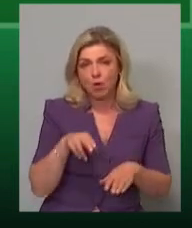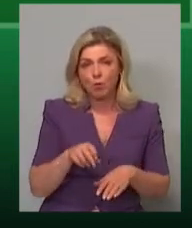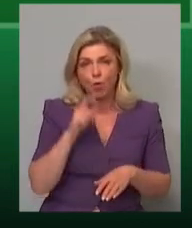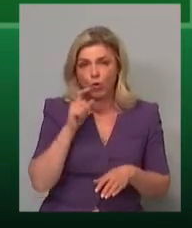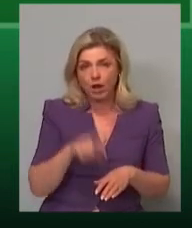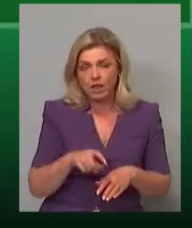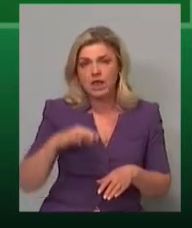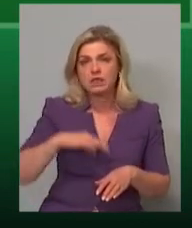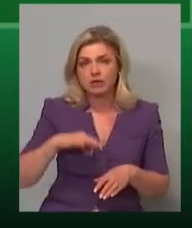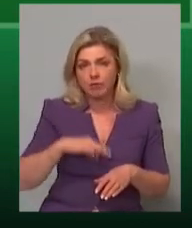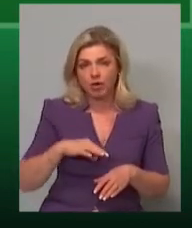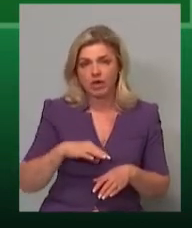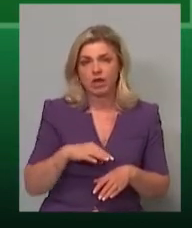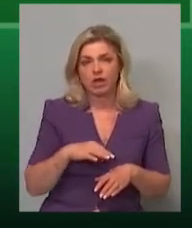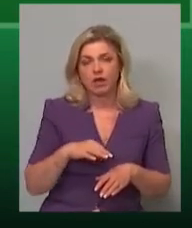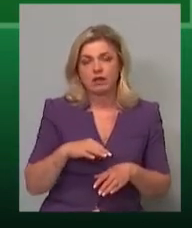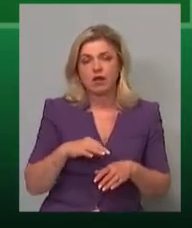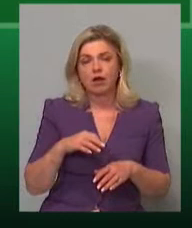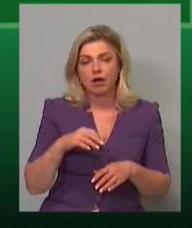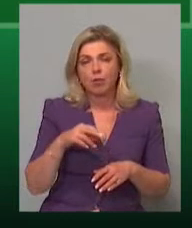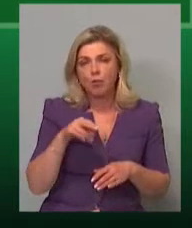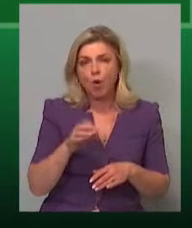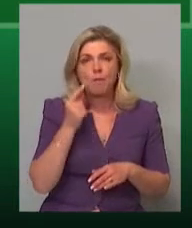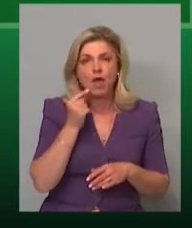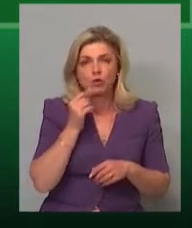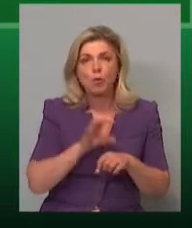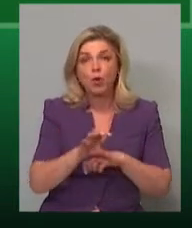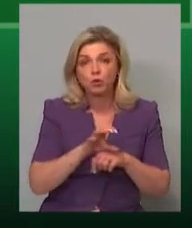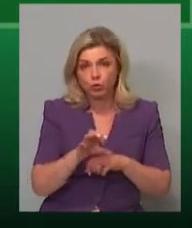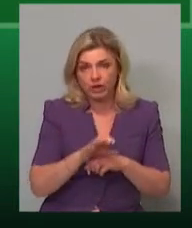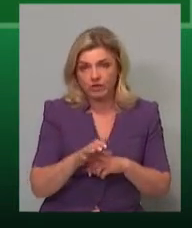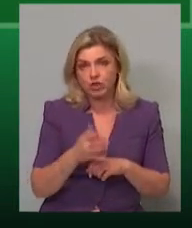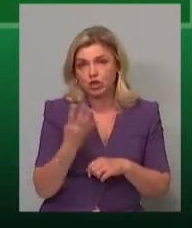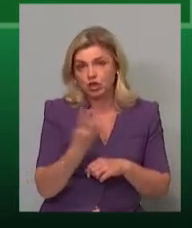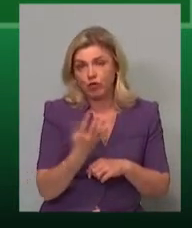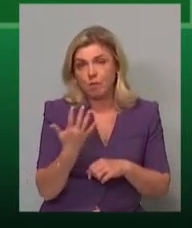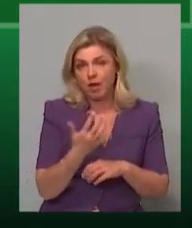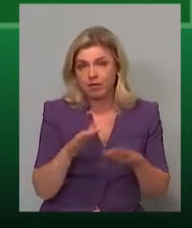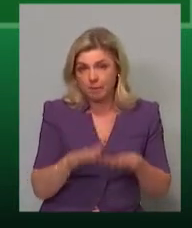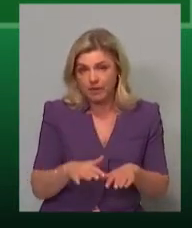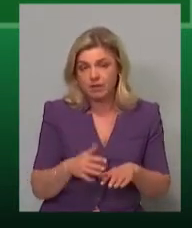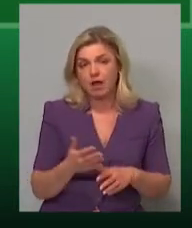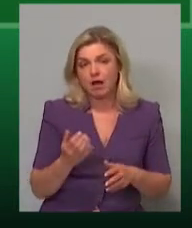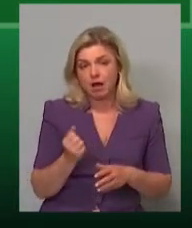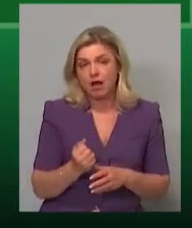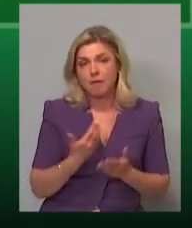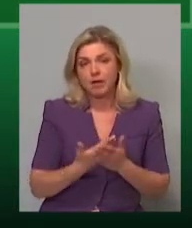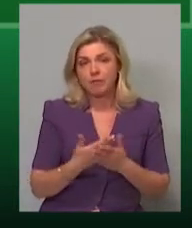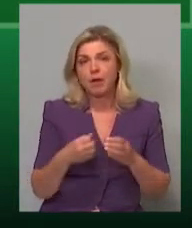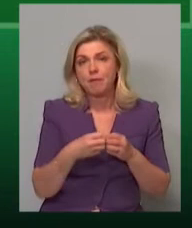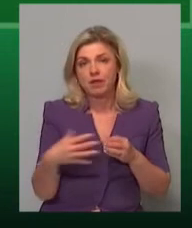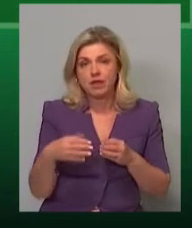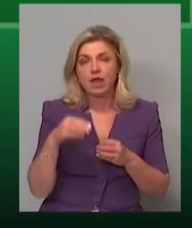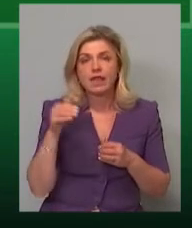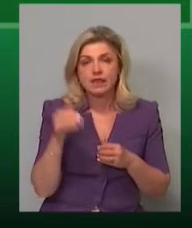по медопродуктивності. Десь приблизно це, ну, десь біля